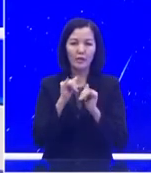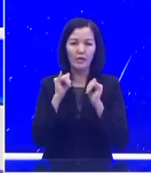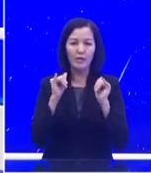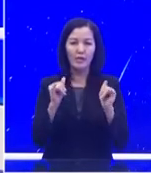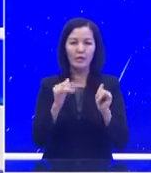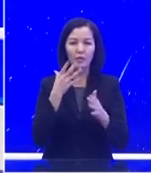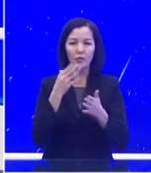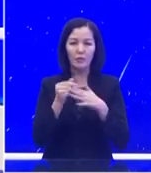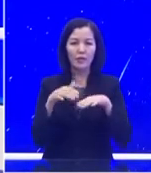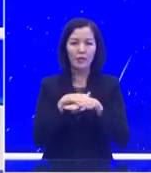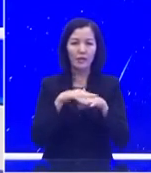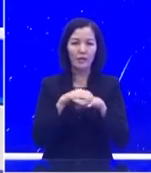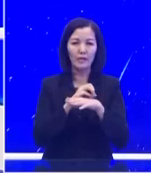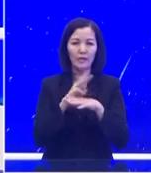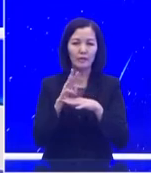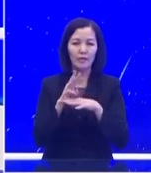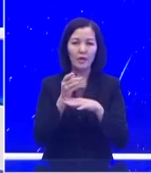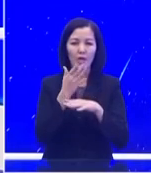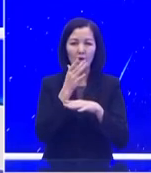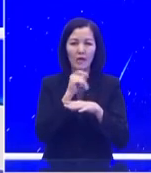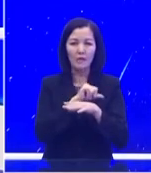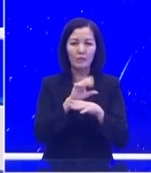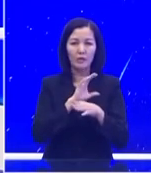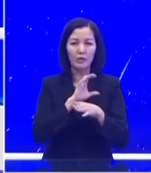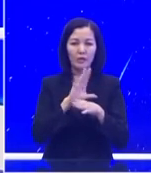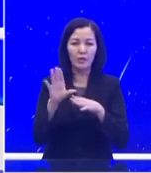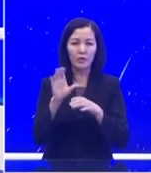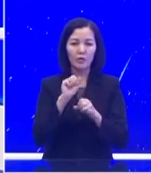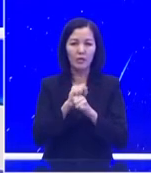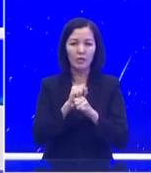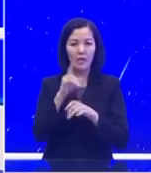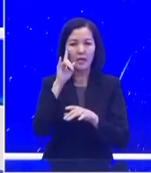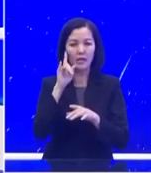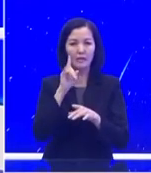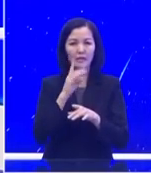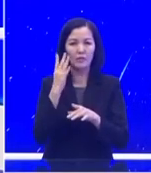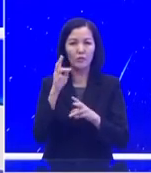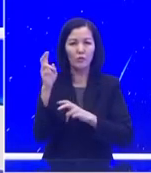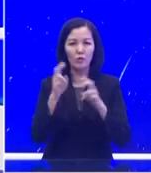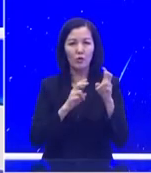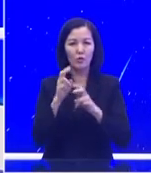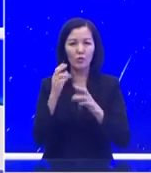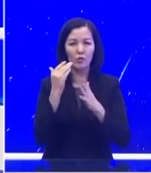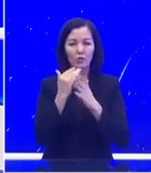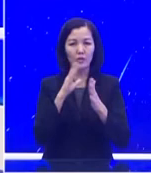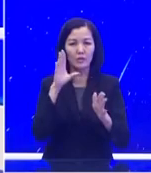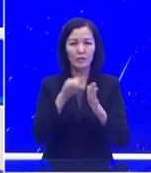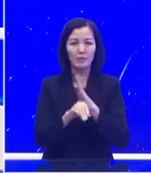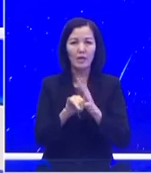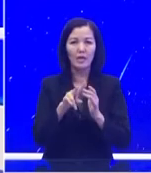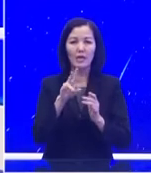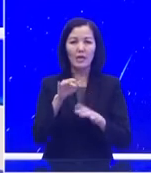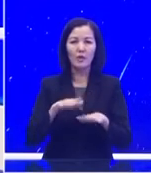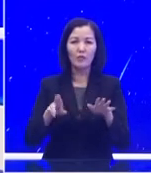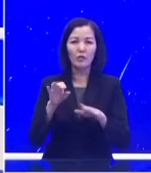нарықты қамту үшін экспортты тоқтатқан. Қазақстандағы 4 зауытта осылардың тізімінде, соның бірі Ляудандағы Dolce